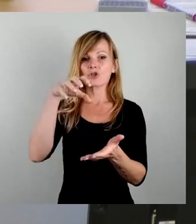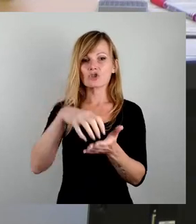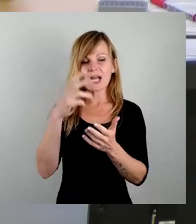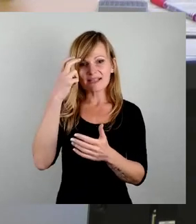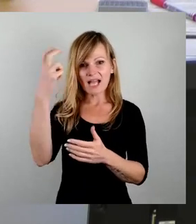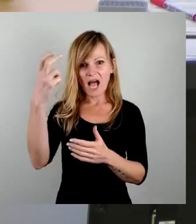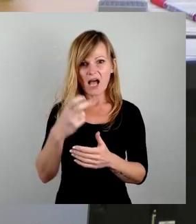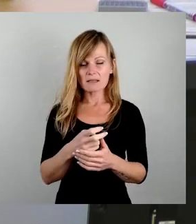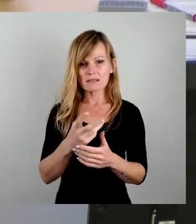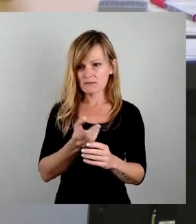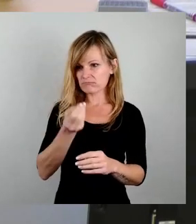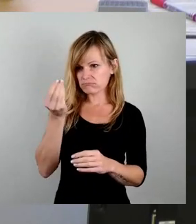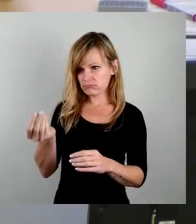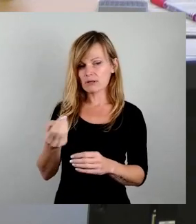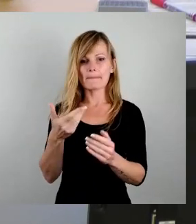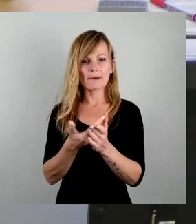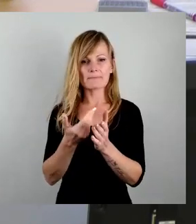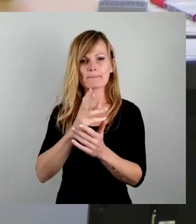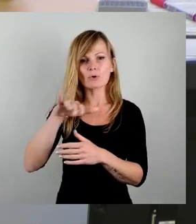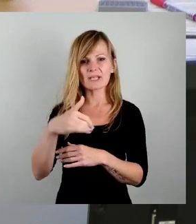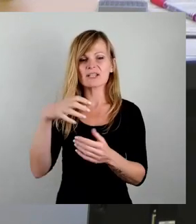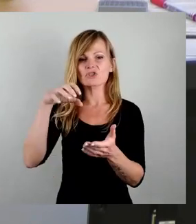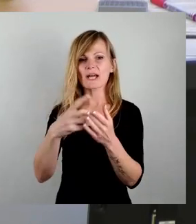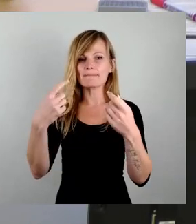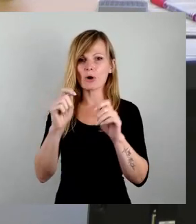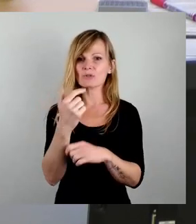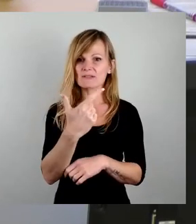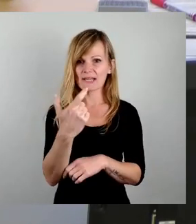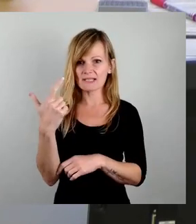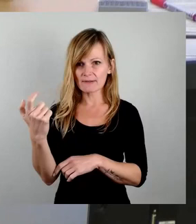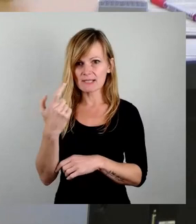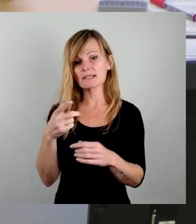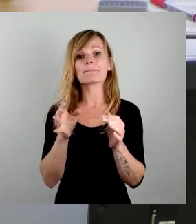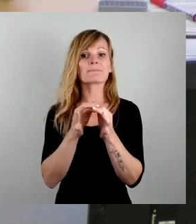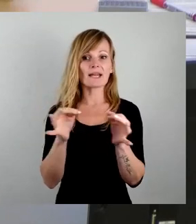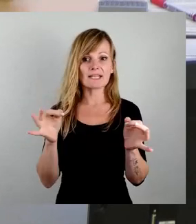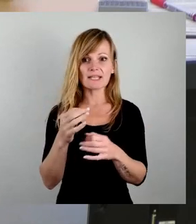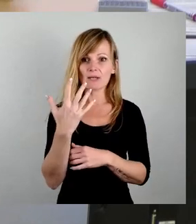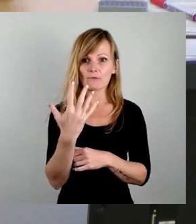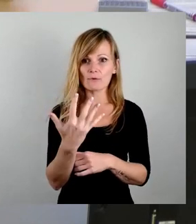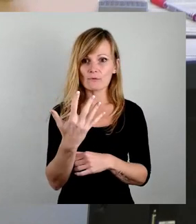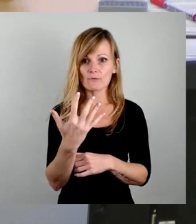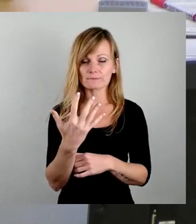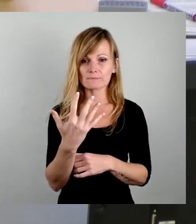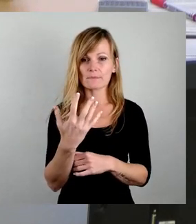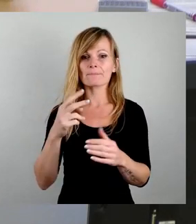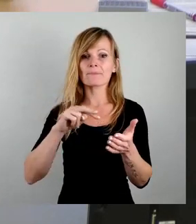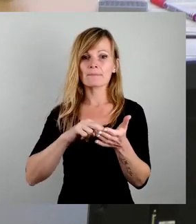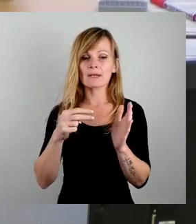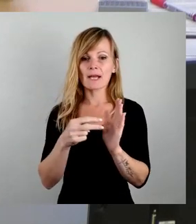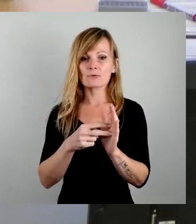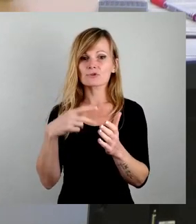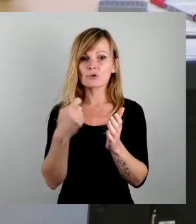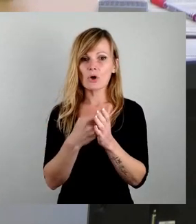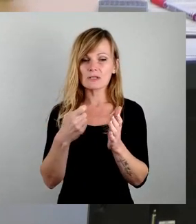zum Beispiel mit dem Projekt Stadtbahn 2020 in der Linie 5, wo Planungskosten in